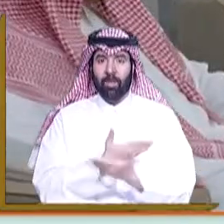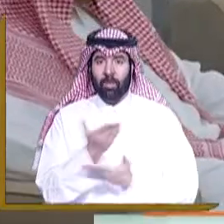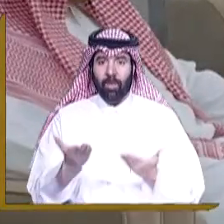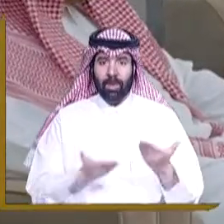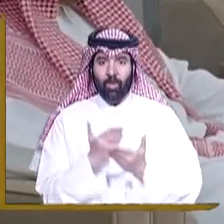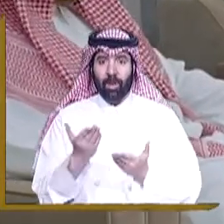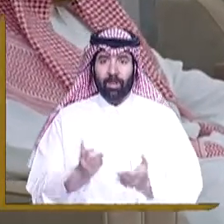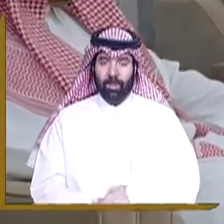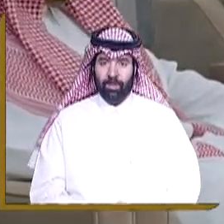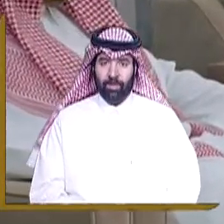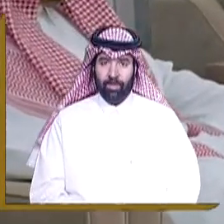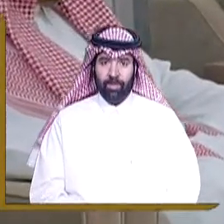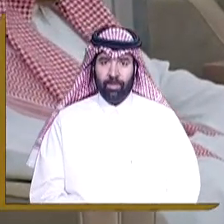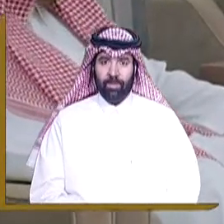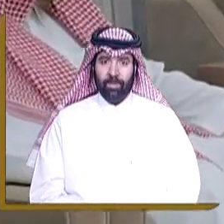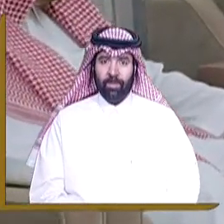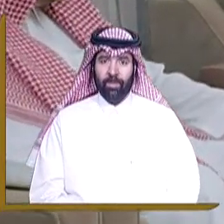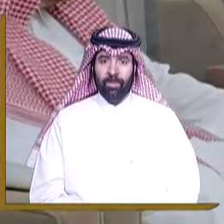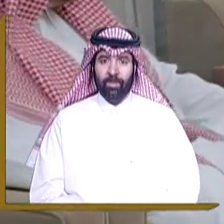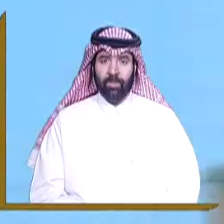الأحاديث الودية.